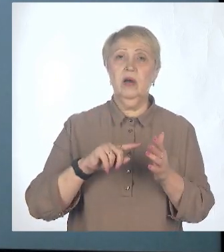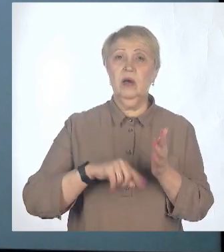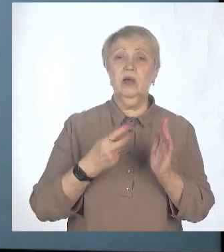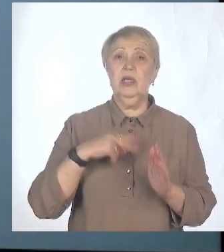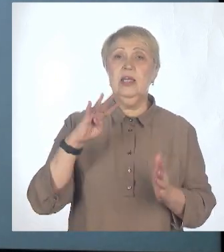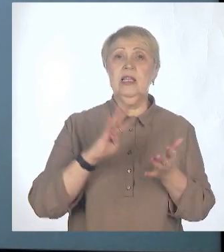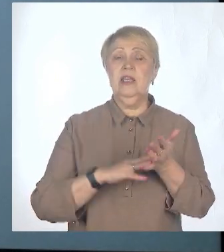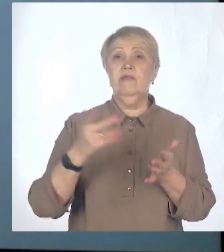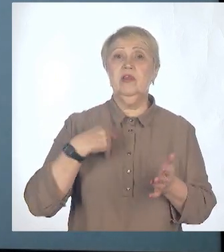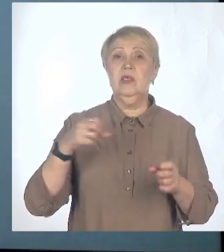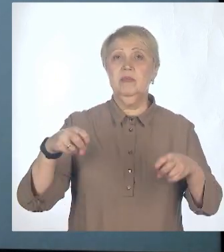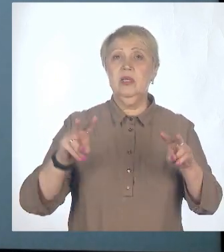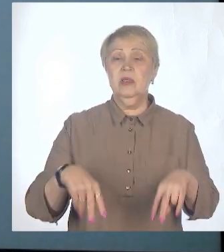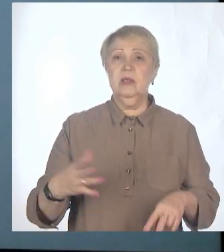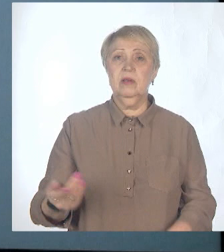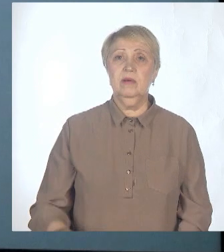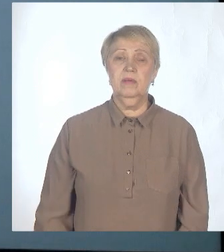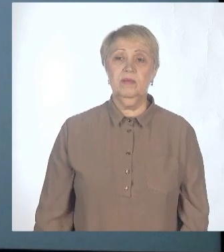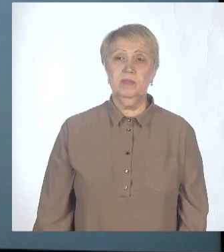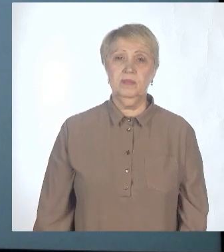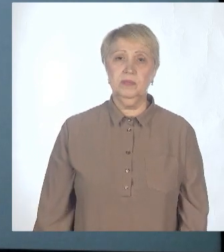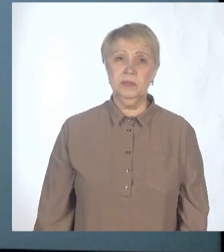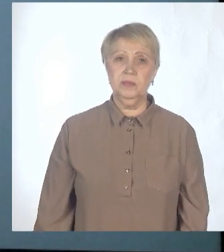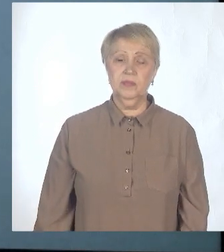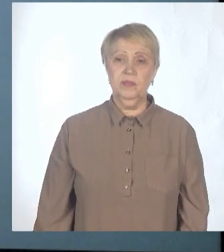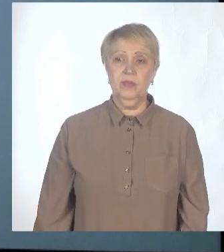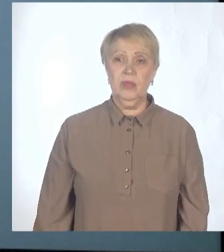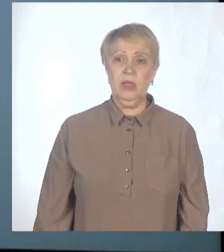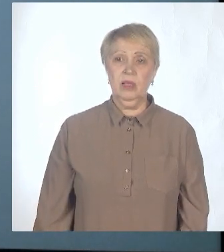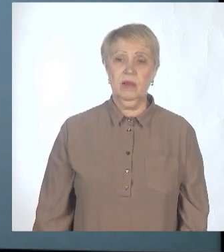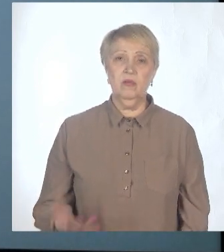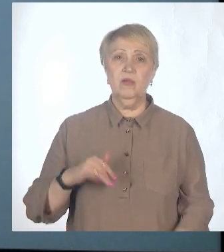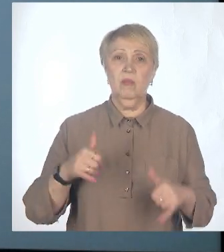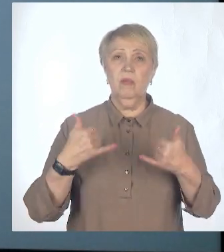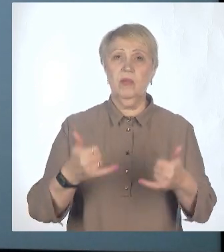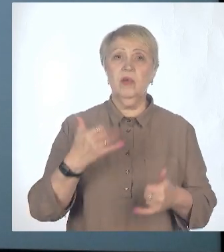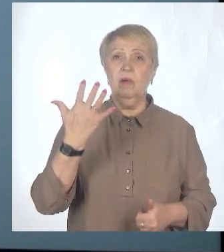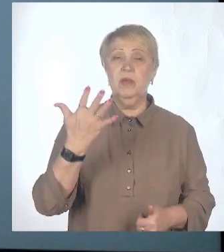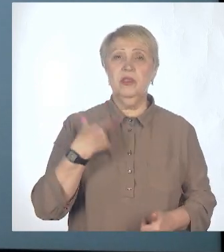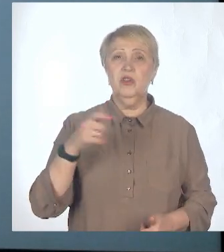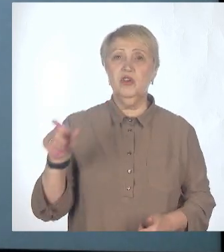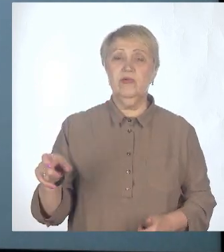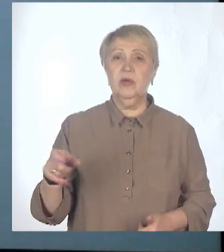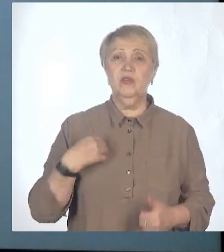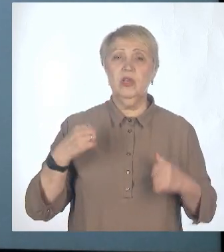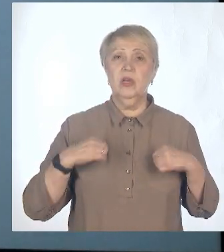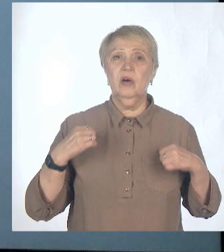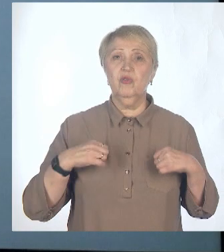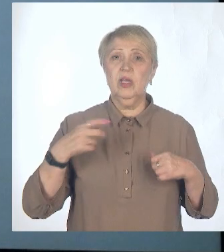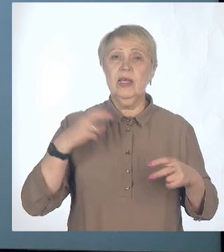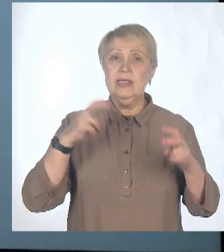Это при 5 минимальных удовлетворительных, это достаточно мало. При этом ожидания у